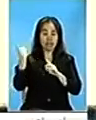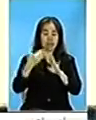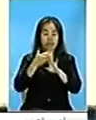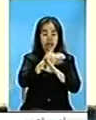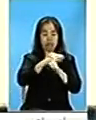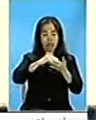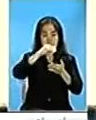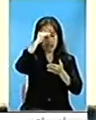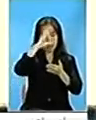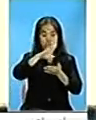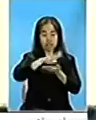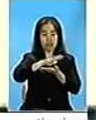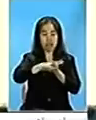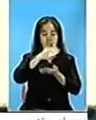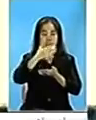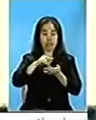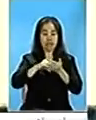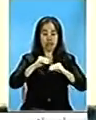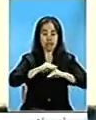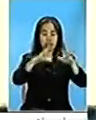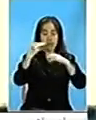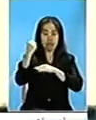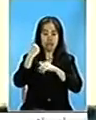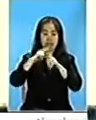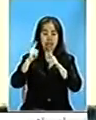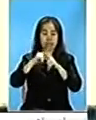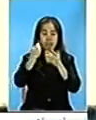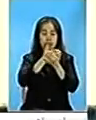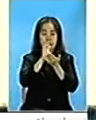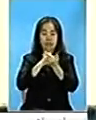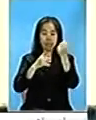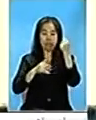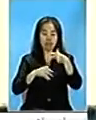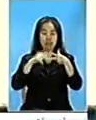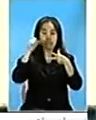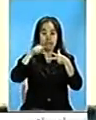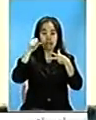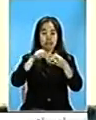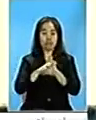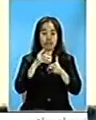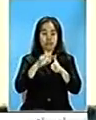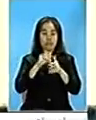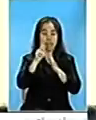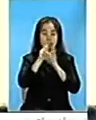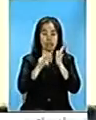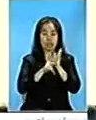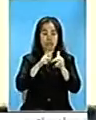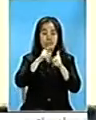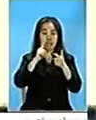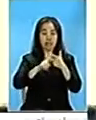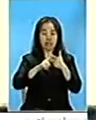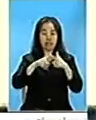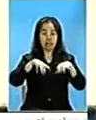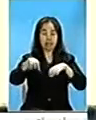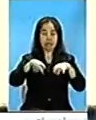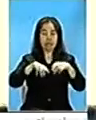าของการแบ่งกระจายอำนาจออกมาเป็น3ฝ่ายนะครับนิติบัญญัติบริหาร